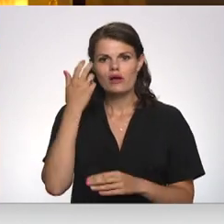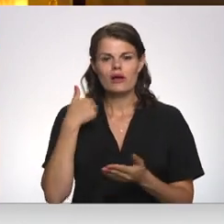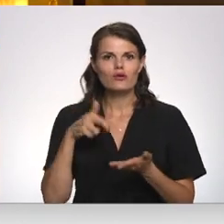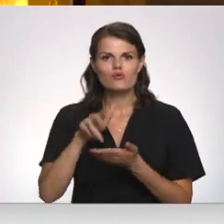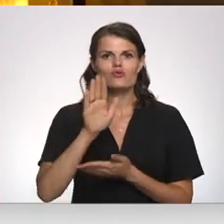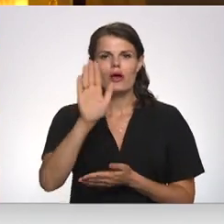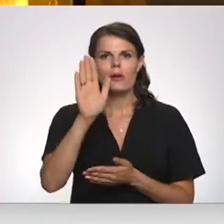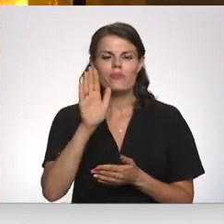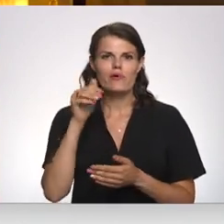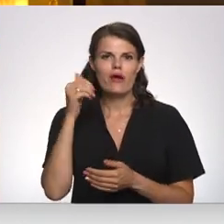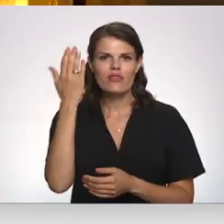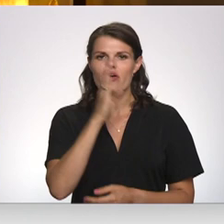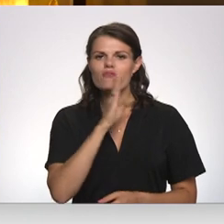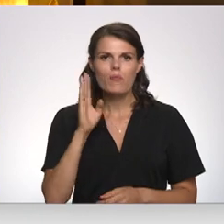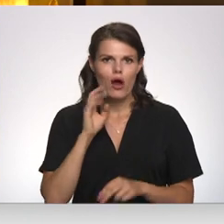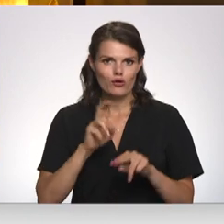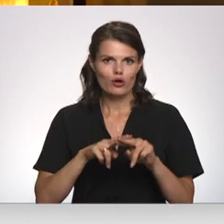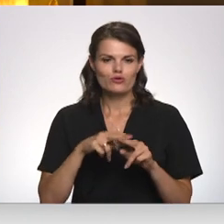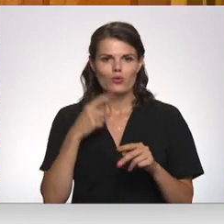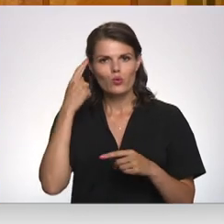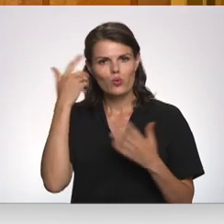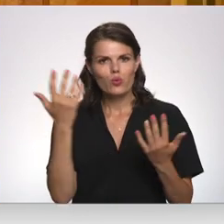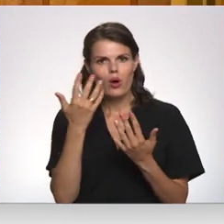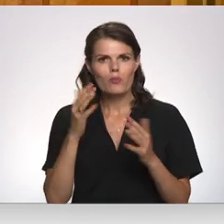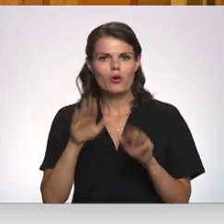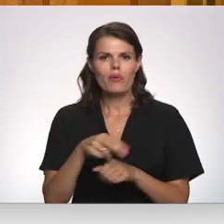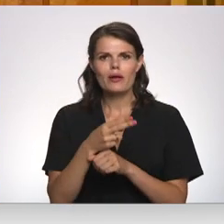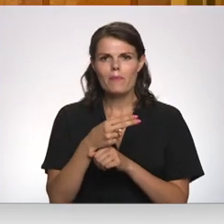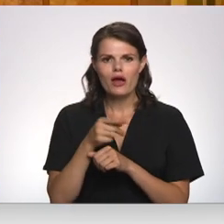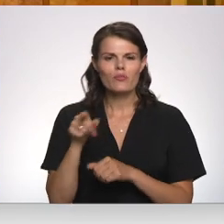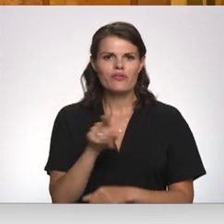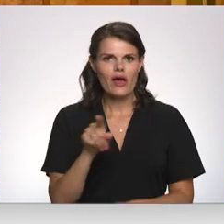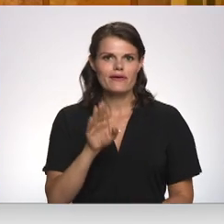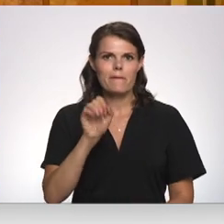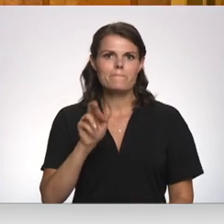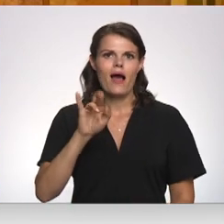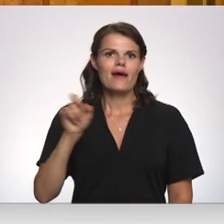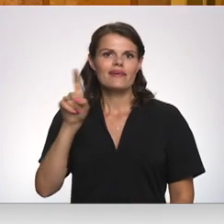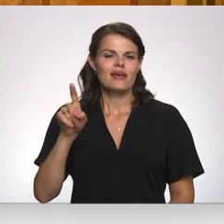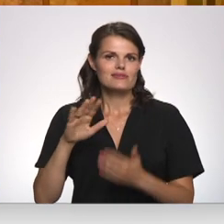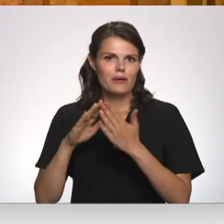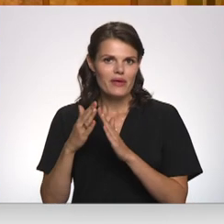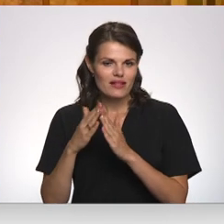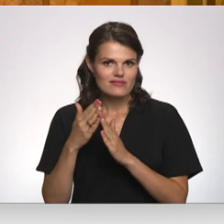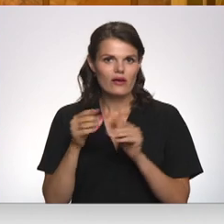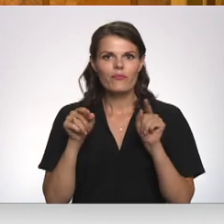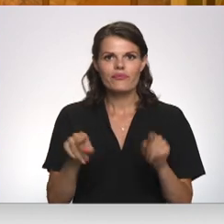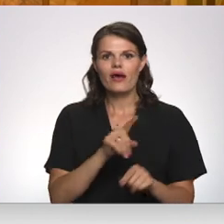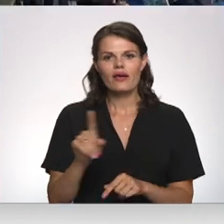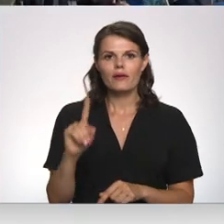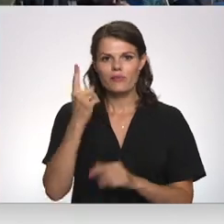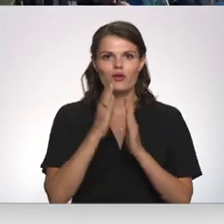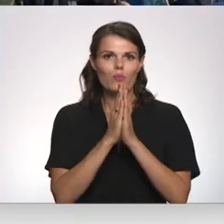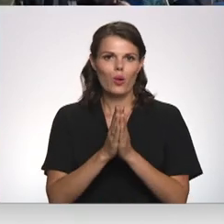un es vēl kaut kā domājot par Mariupoli, tā ir Marijas pilsēta, ja? Nu, tā ir pirmā